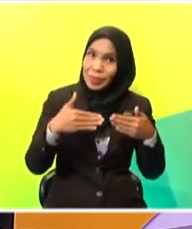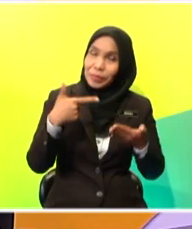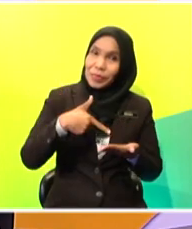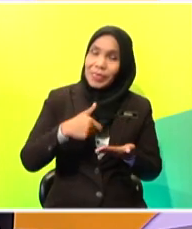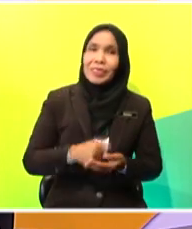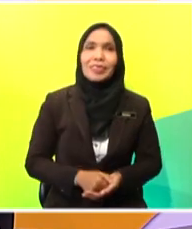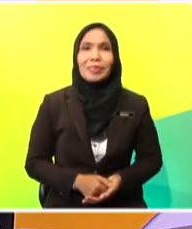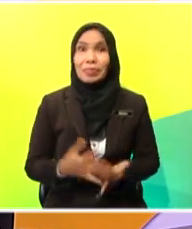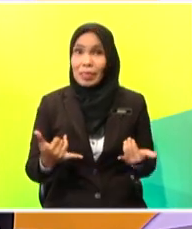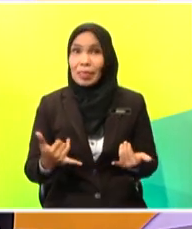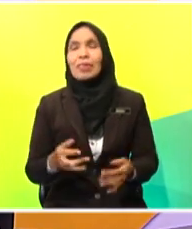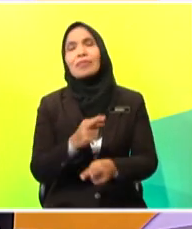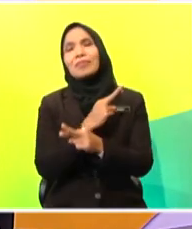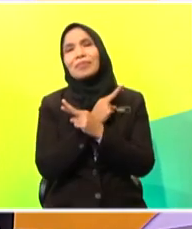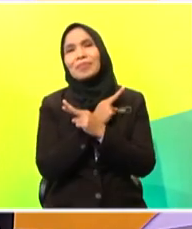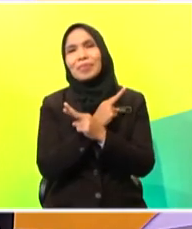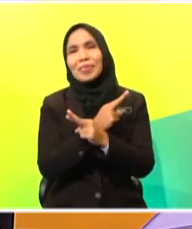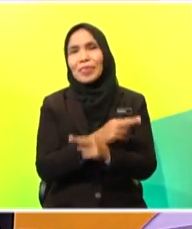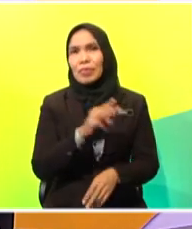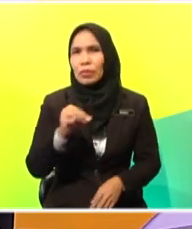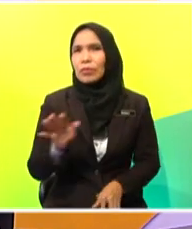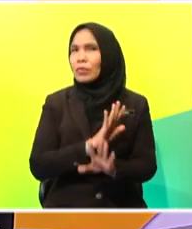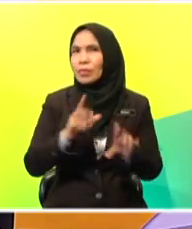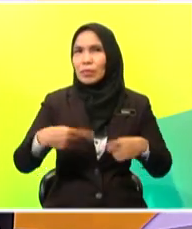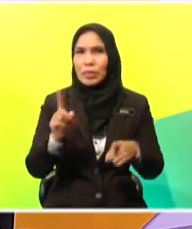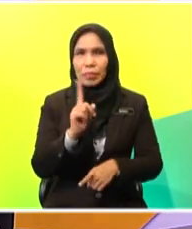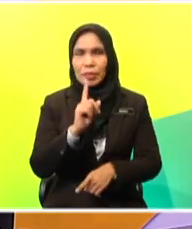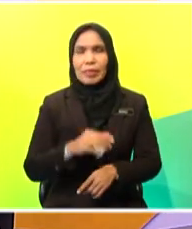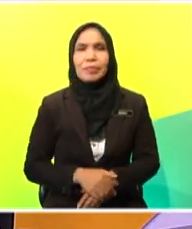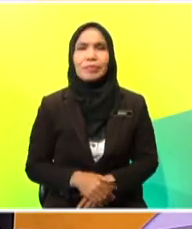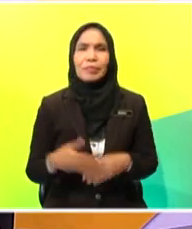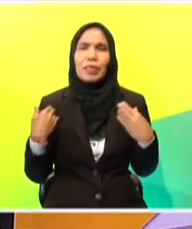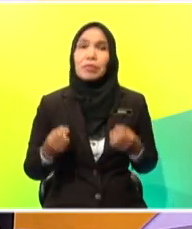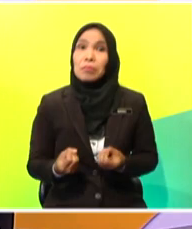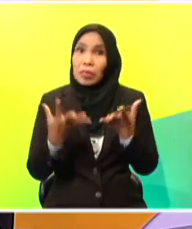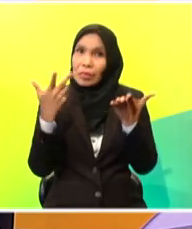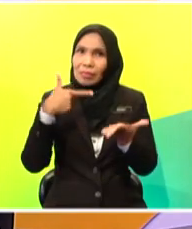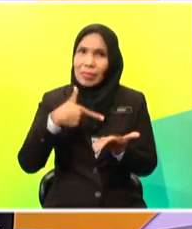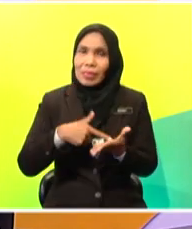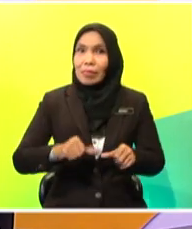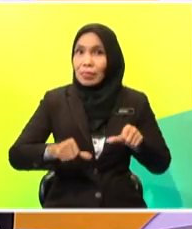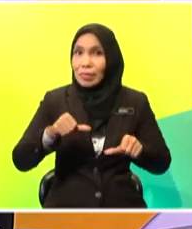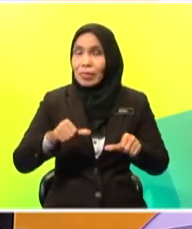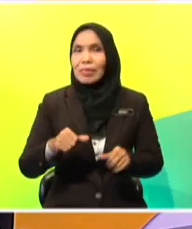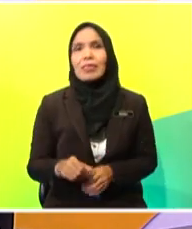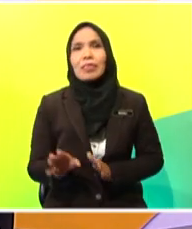nabrak tidak boleh juga Mulai jangan ke mana-mana selepas sini ada banyak lagi activity bersama dengan Cikgu Zainab